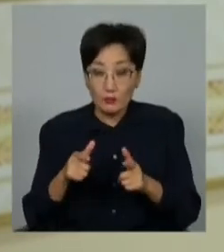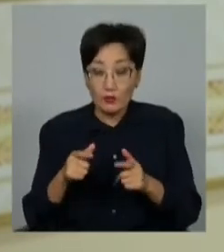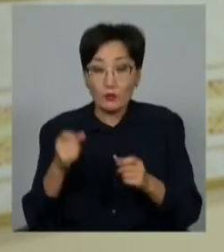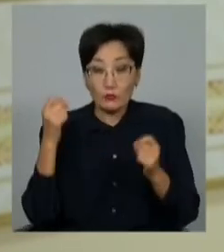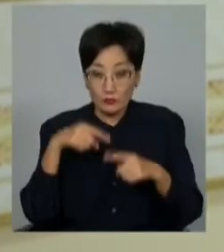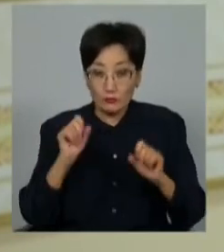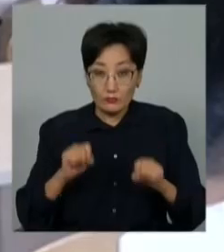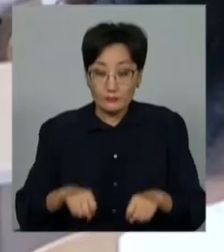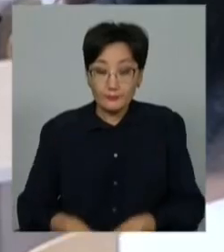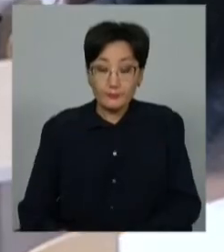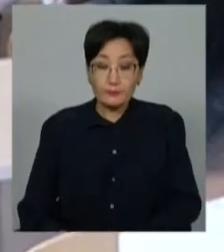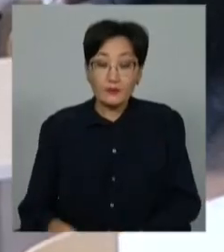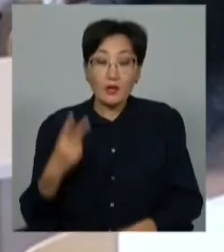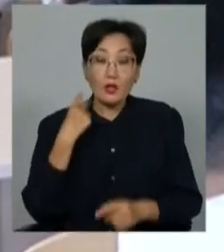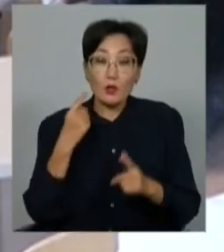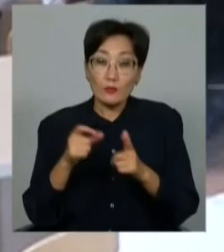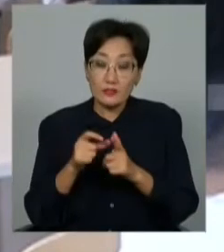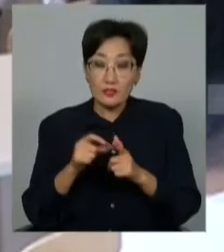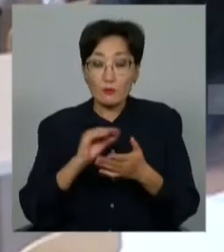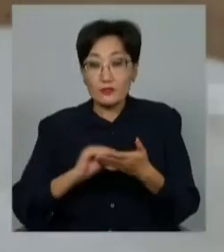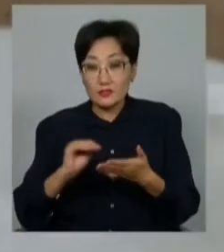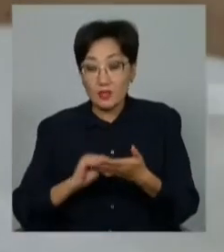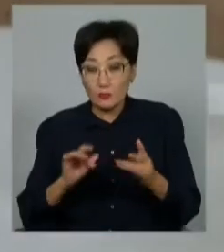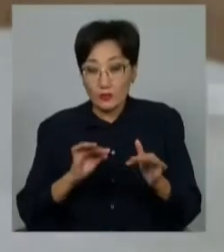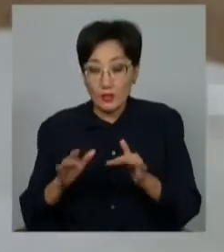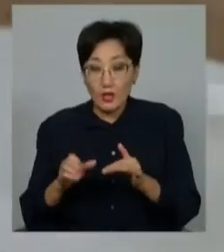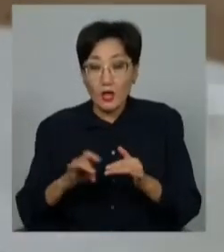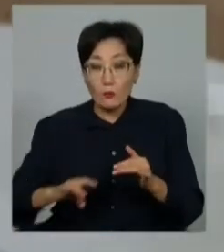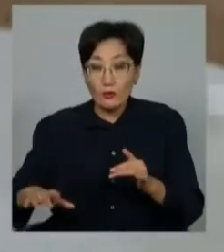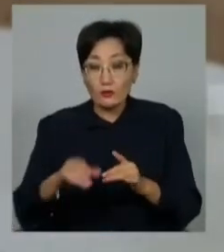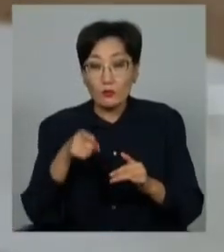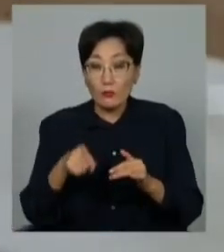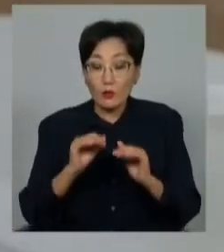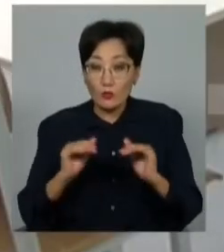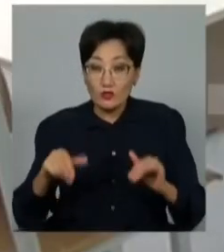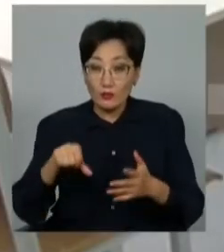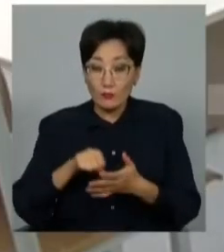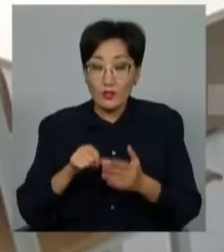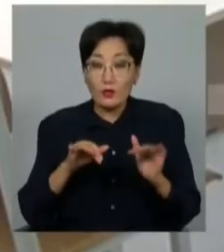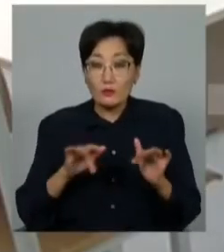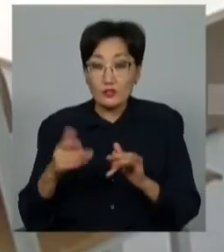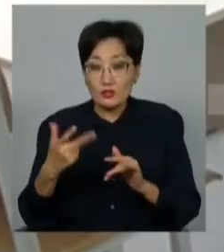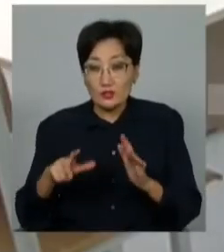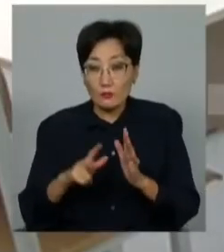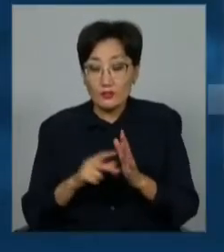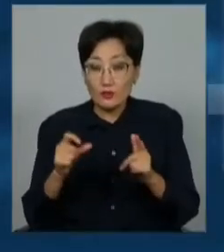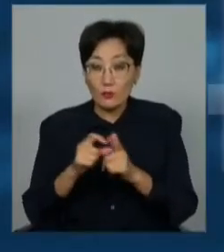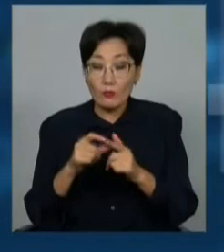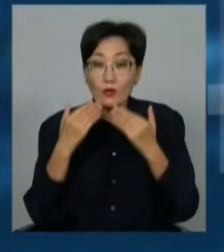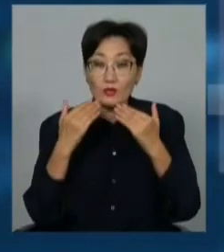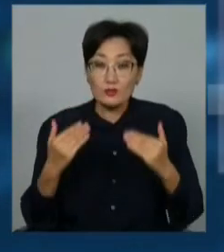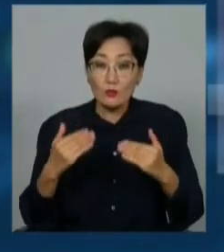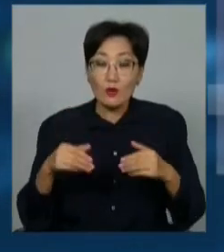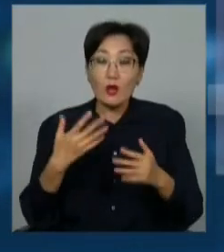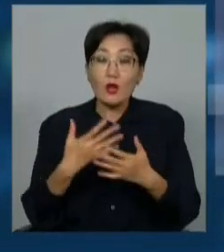біліп отыруымыз үшін. Латын қарпінде шығарма жазу акциясына аудан бойынша 1000 оқушы қатысқан. Шара 28 әріптен тұратын соңғы